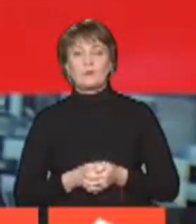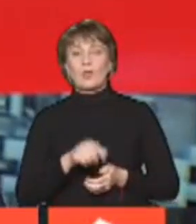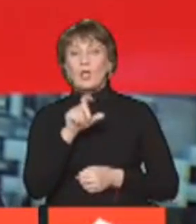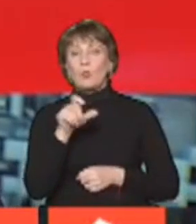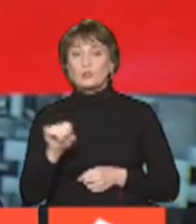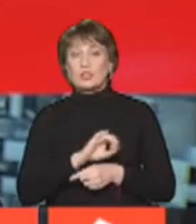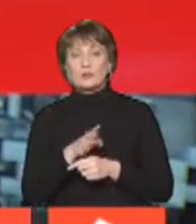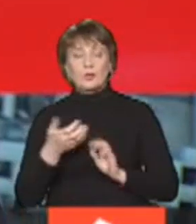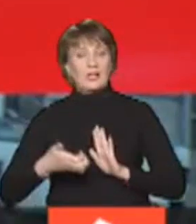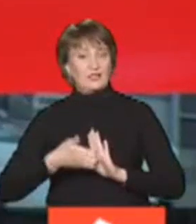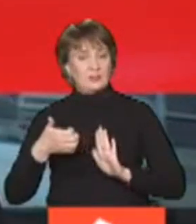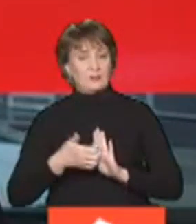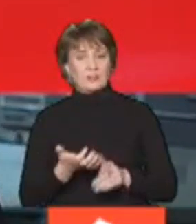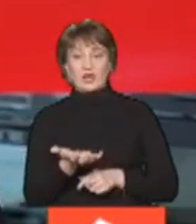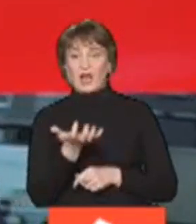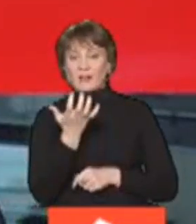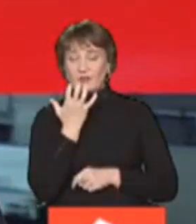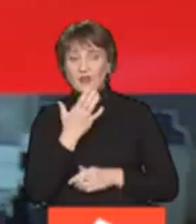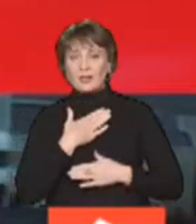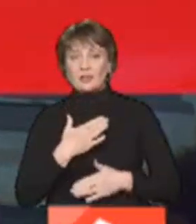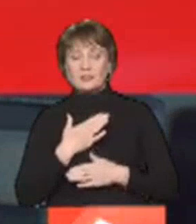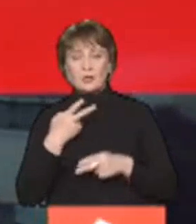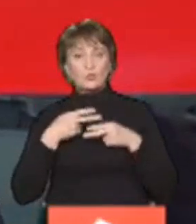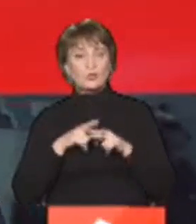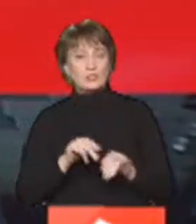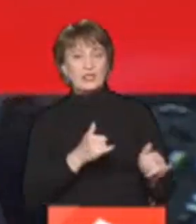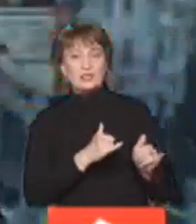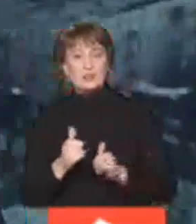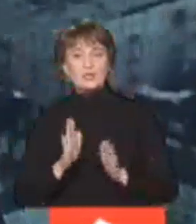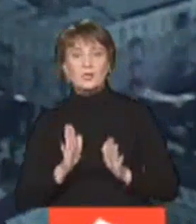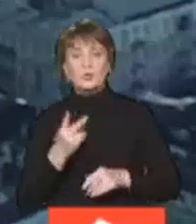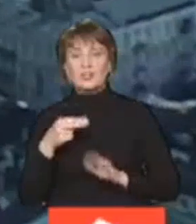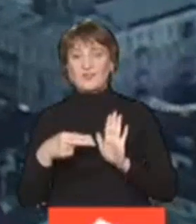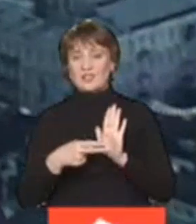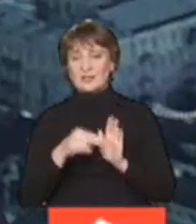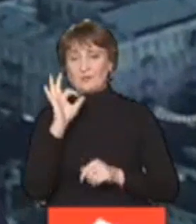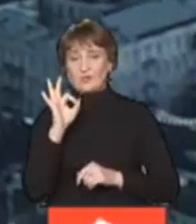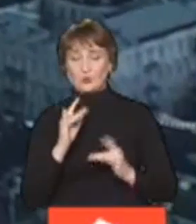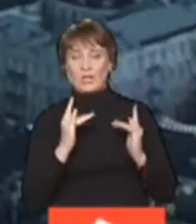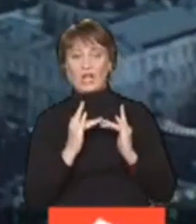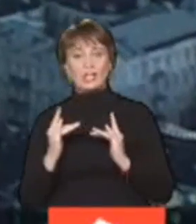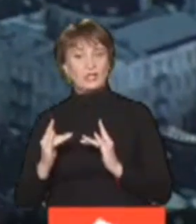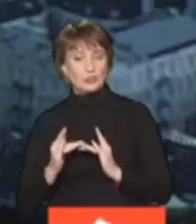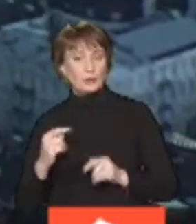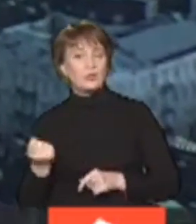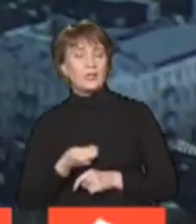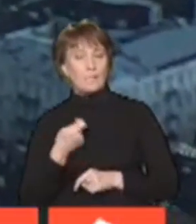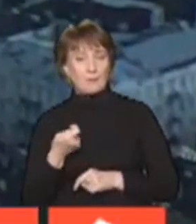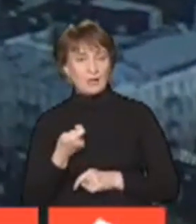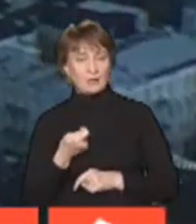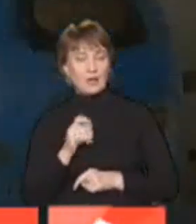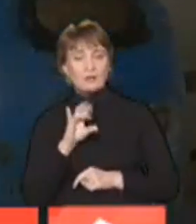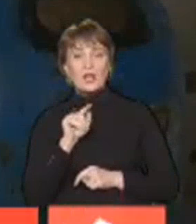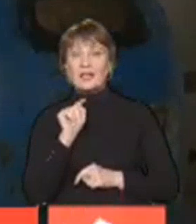Пацієнтам з ковідом не вистачає кисню. У столиці ним забезпечені лише 27% ліжок. І це дуже мало з огляду на кількість